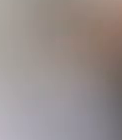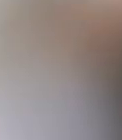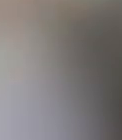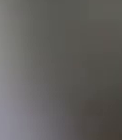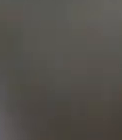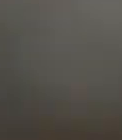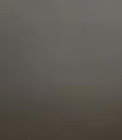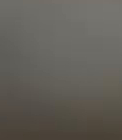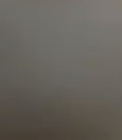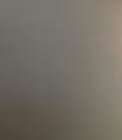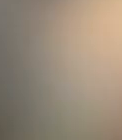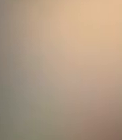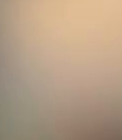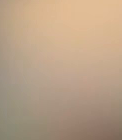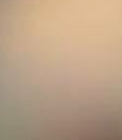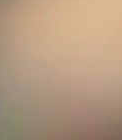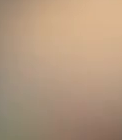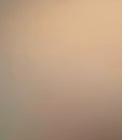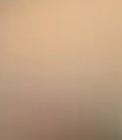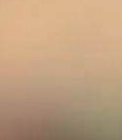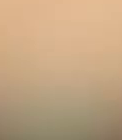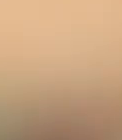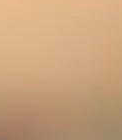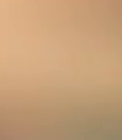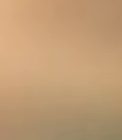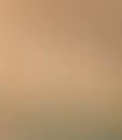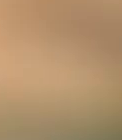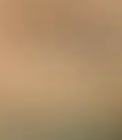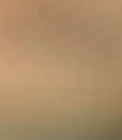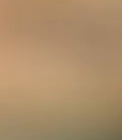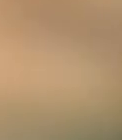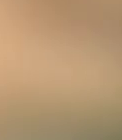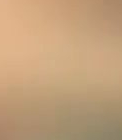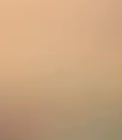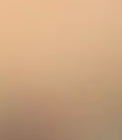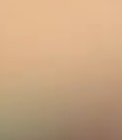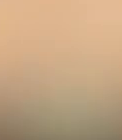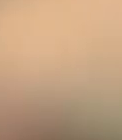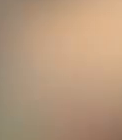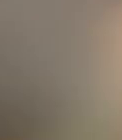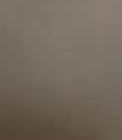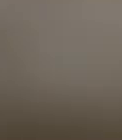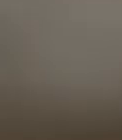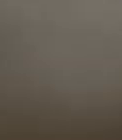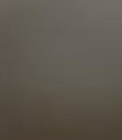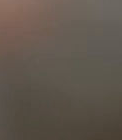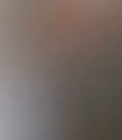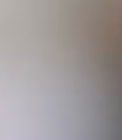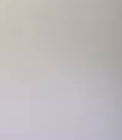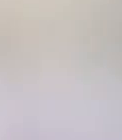tapi kalau masalah-masalah ini Bapak ini mengeluarkan pernyataan sikap bahwa ini urusannya beliau